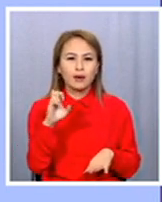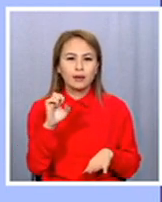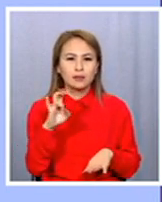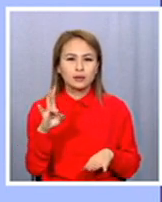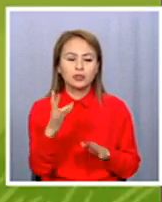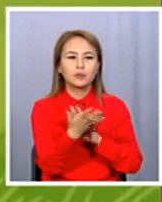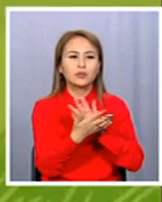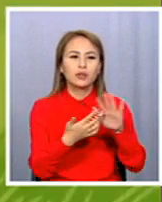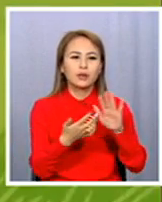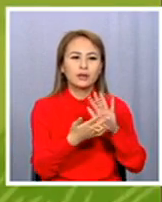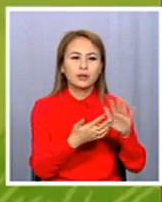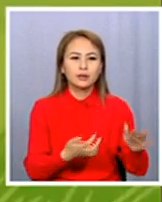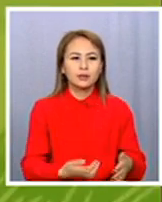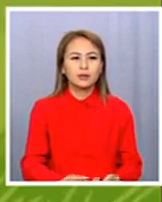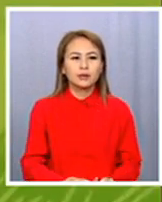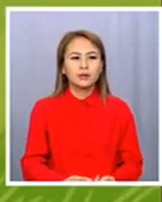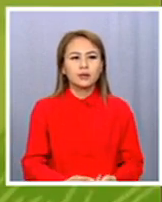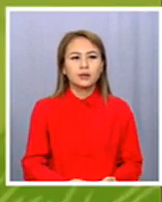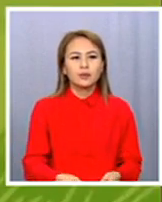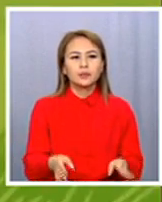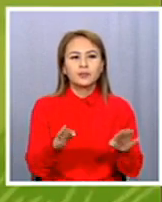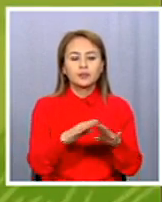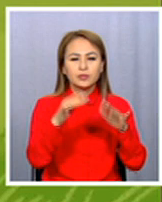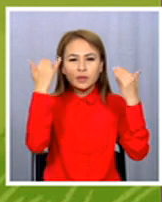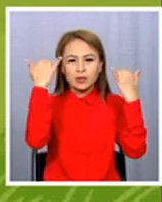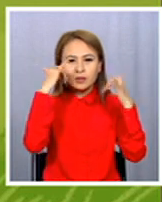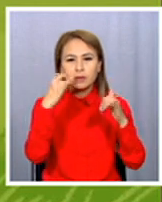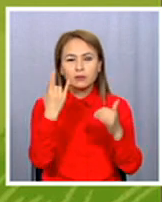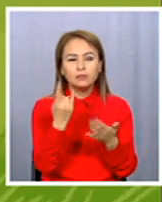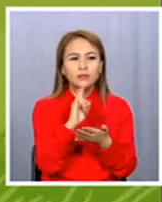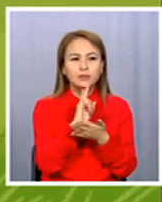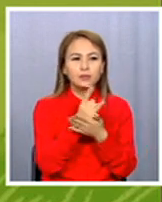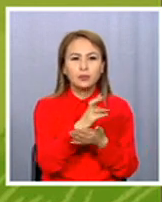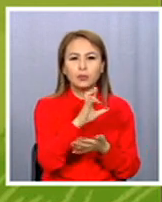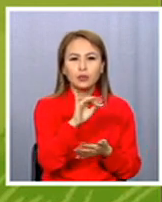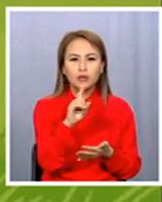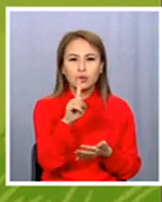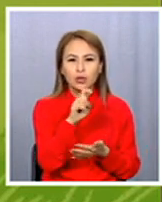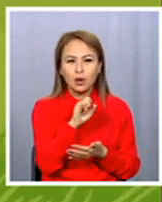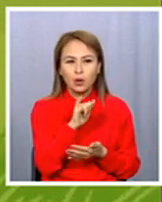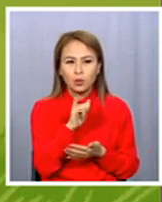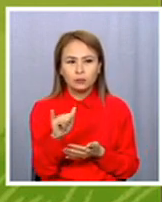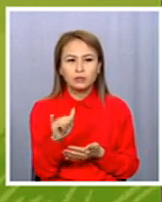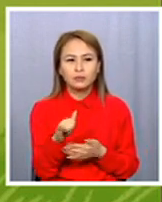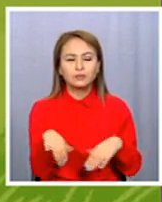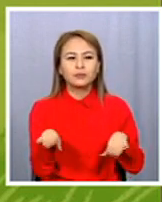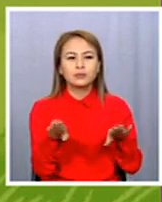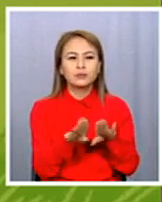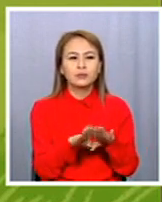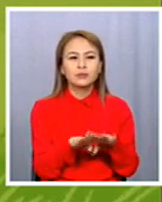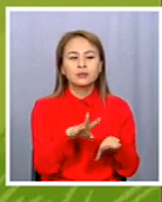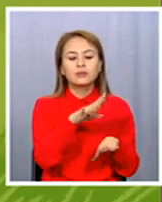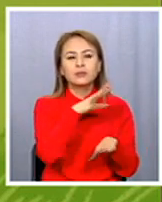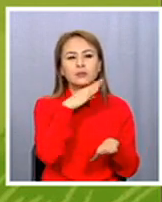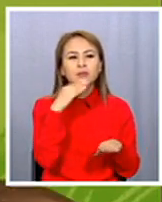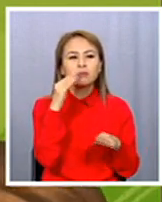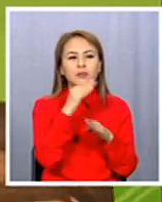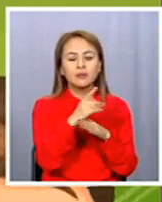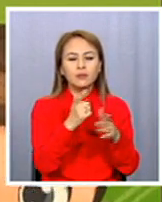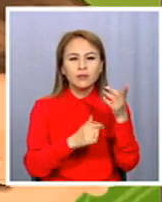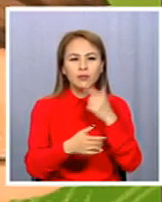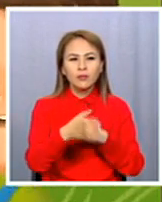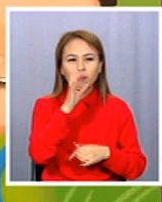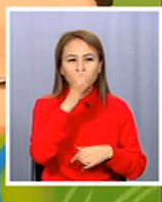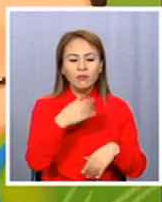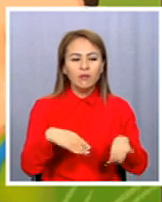шақырады мені. Сиыр малы тілі, бозау дейді мені. Көп сүт ішсең аның, бозау